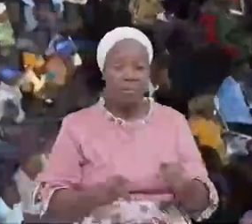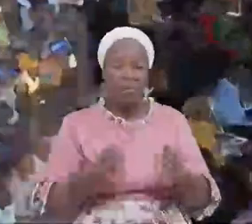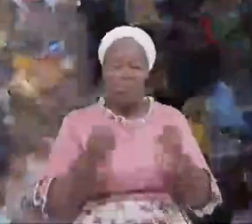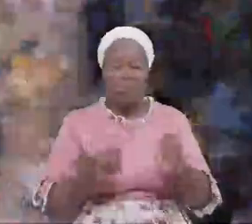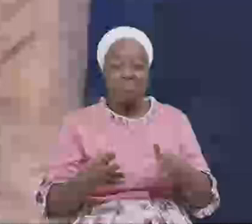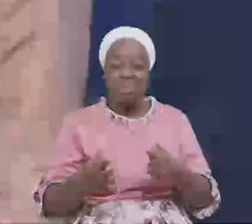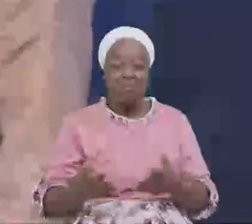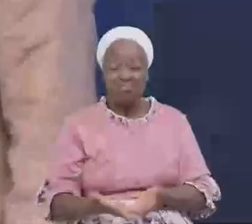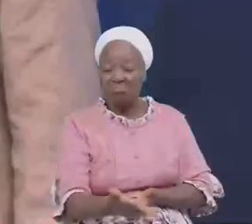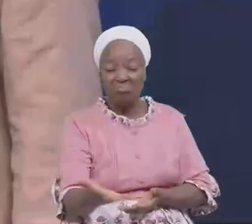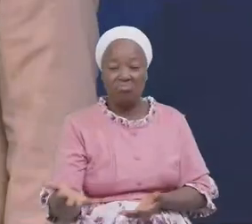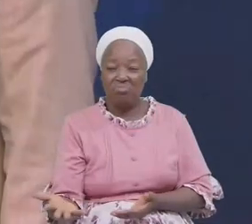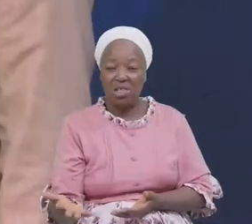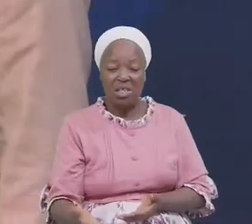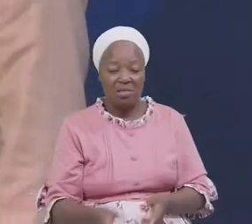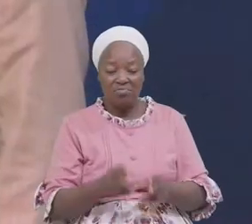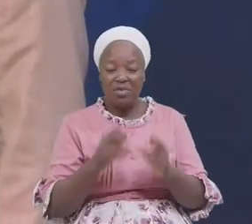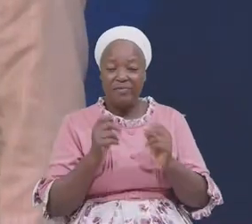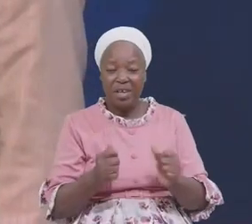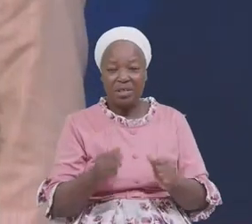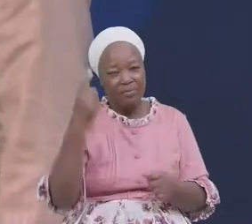Mais les gens se pressent pour beaucoup d'autres choses.